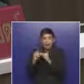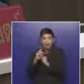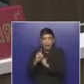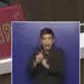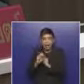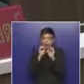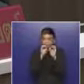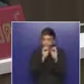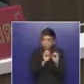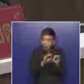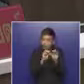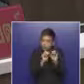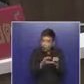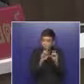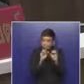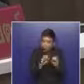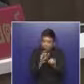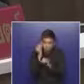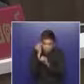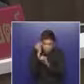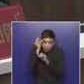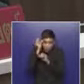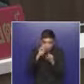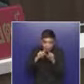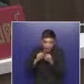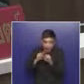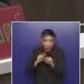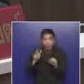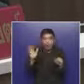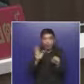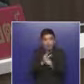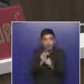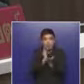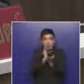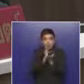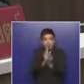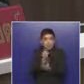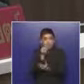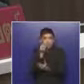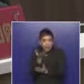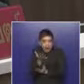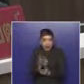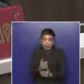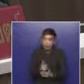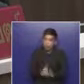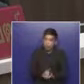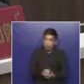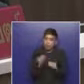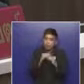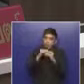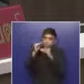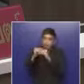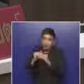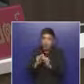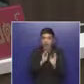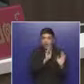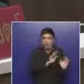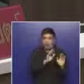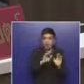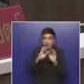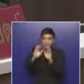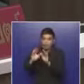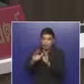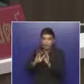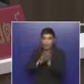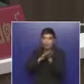คือก็คือเป็นวิทยาทานนั่นเองนะครับก็ฝากสิ่งต่างๆให้ท่านได้นำไปประยุกต์ใช้ส